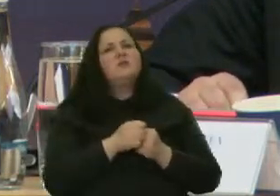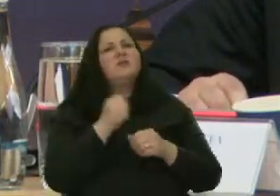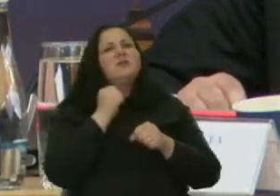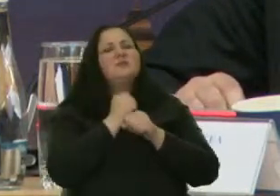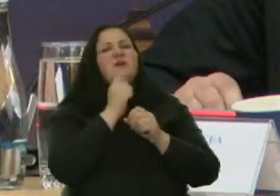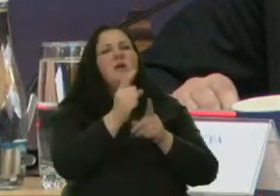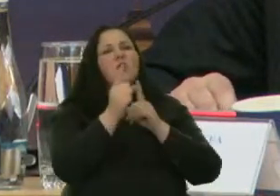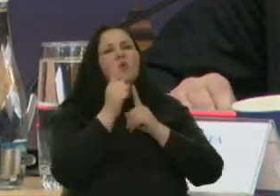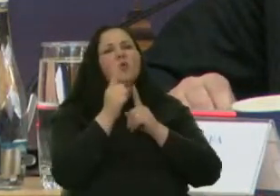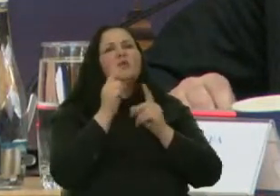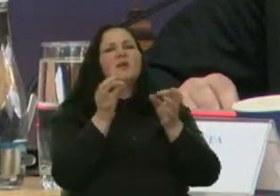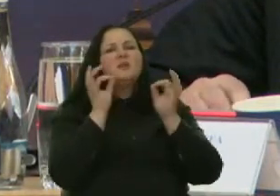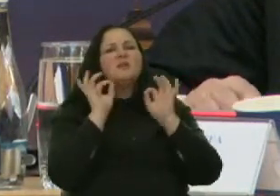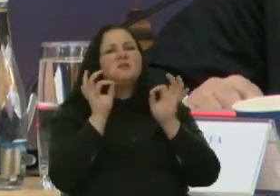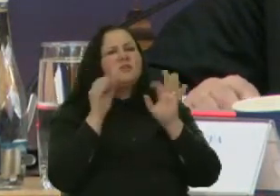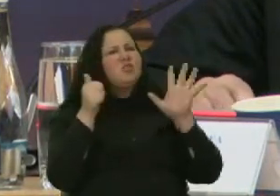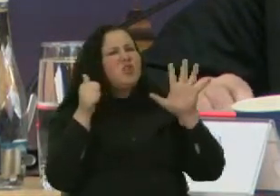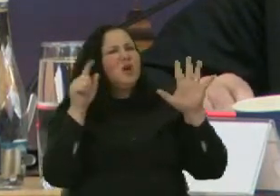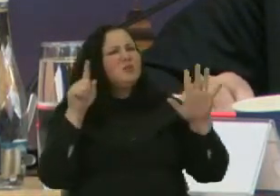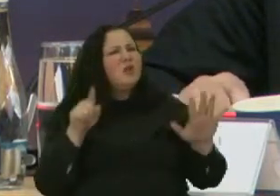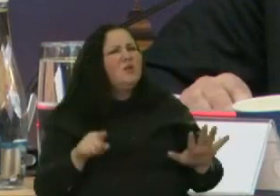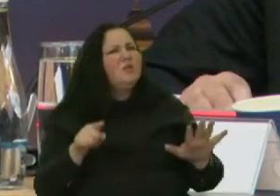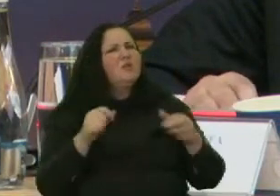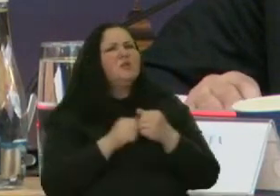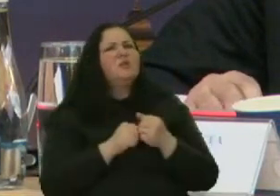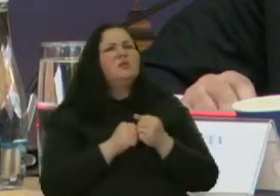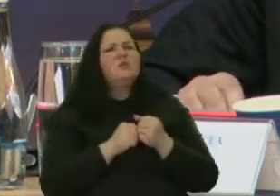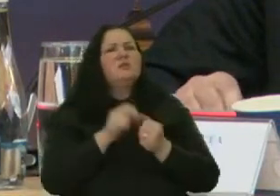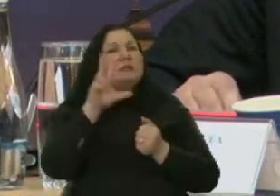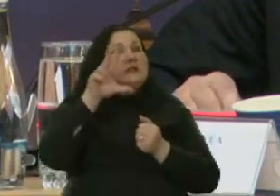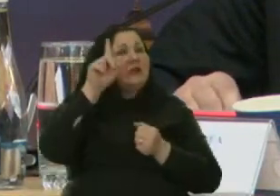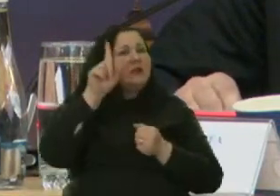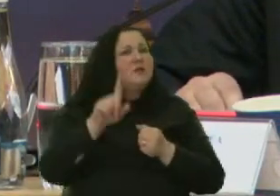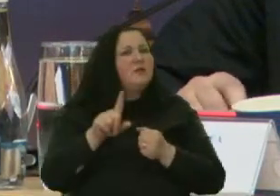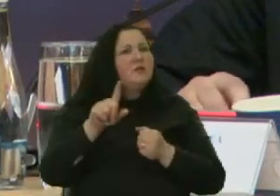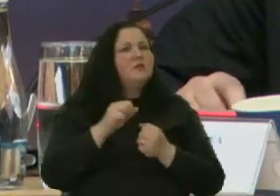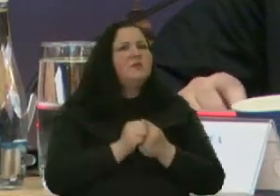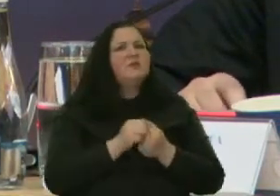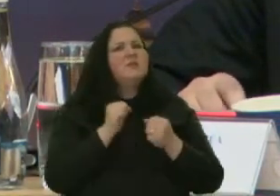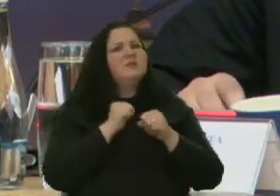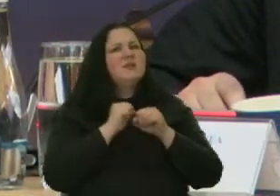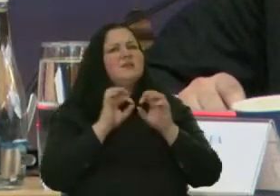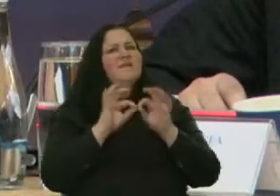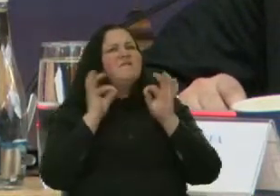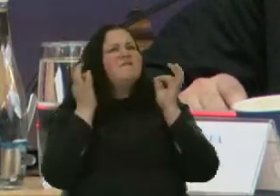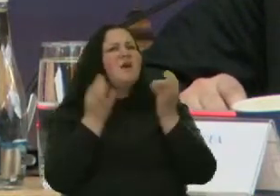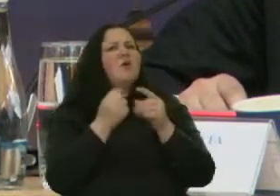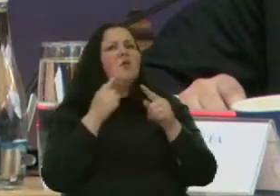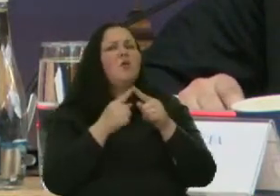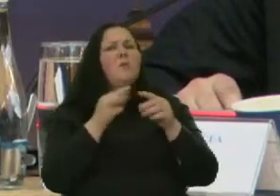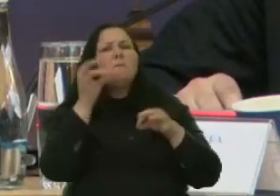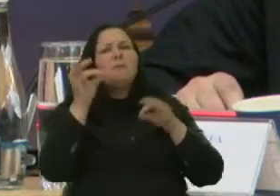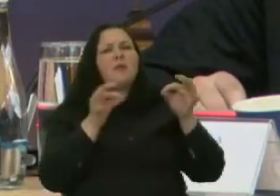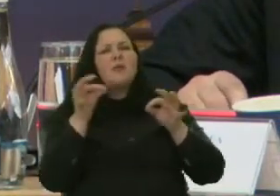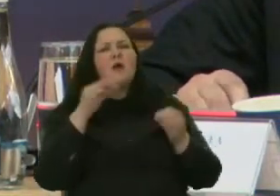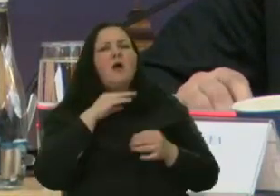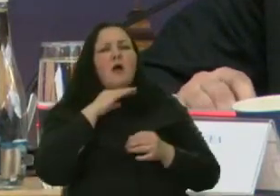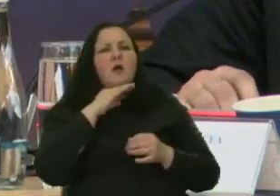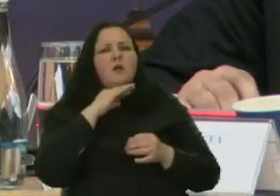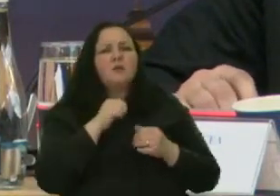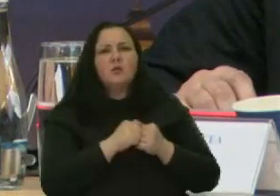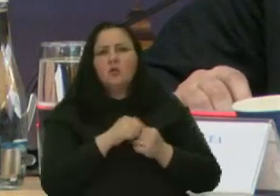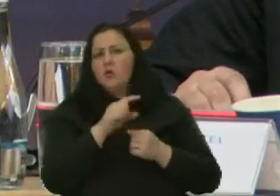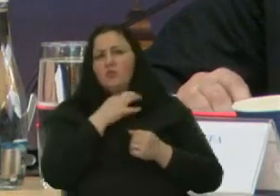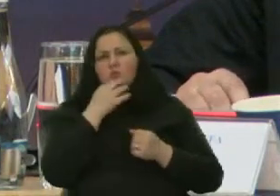cursuri de specialitate măcar șase luni de zile trei luni sau câteva să se familiarizeze cu procedurile Administrative eu nu pun la îndoială pân la